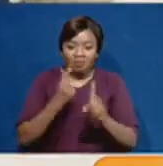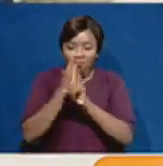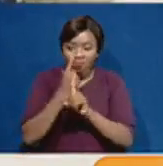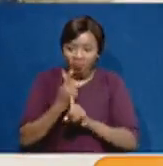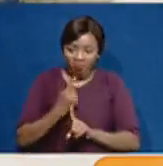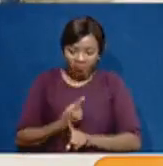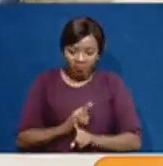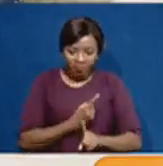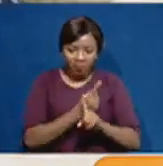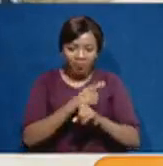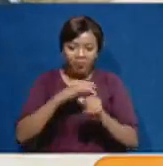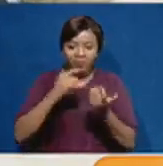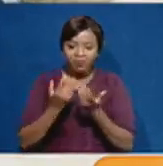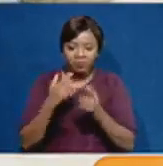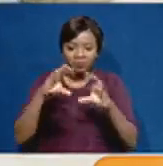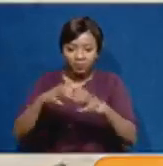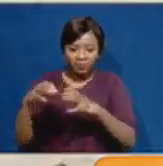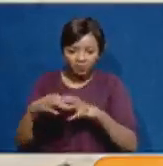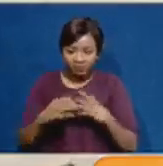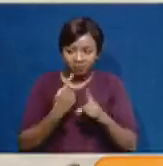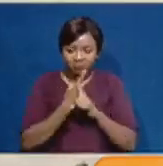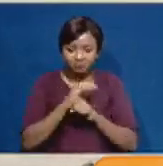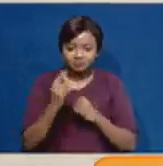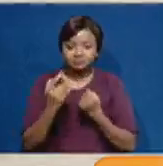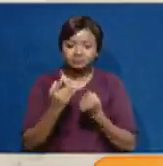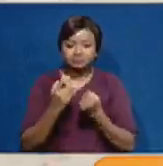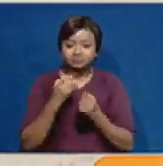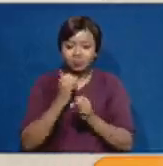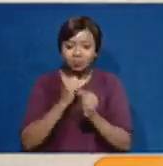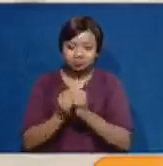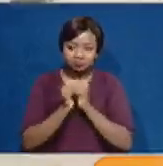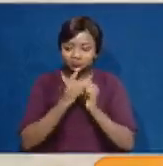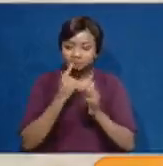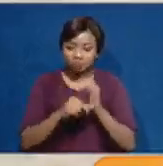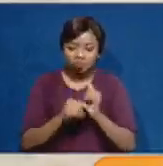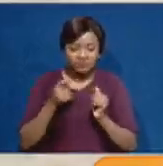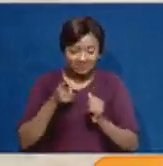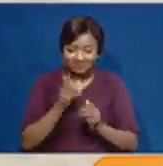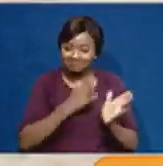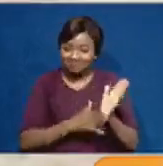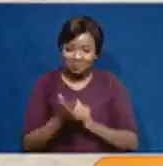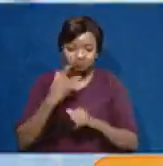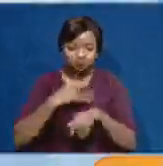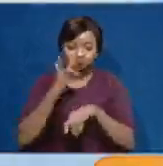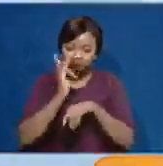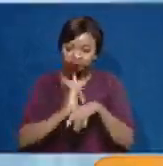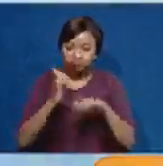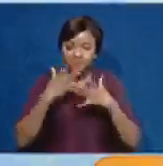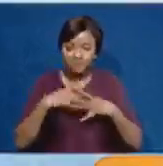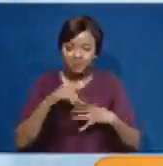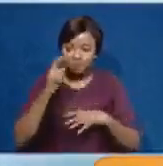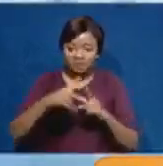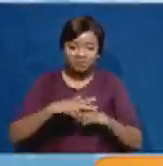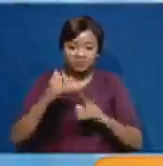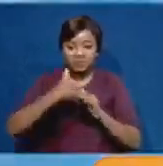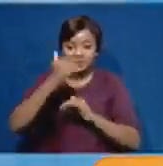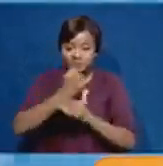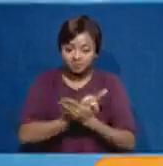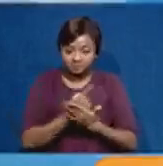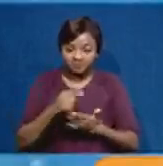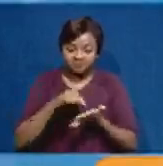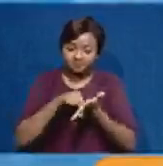usalama pamoja na wahudumu katika fuo za bahari, wamekariri kuwa kampeni ya kutoa hamasisho itangua nanga juma lijalo, huku